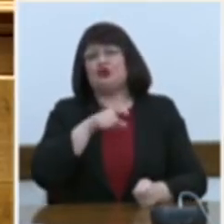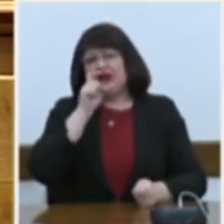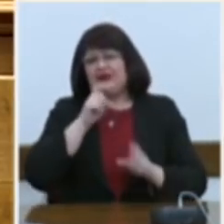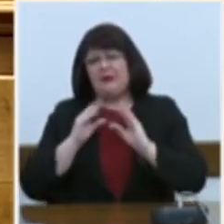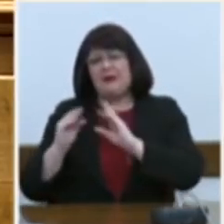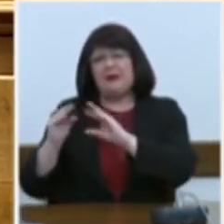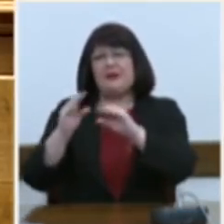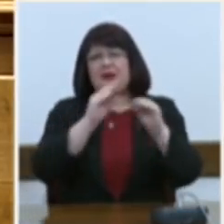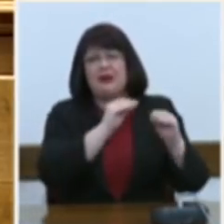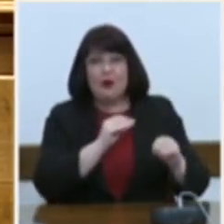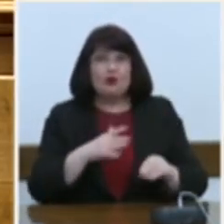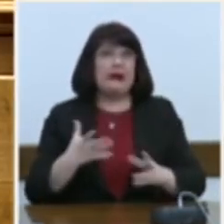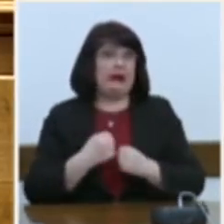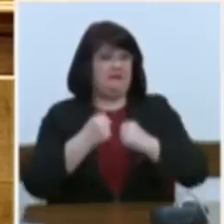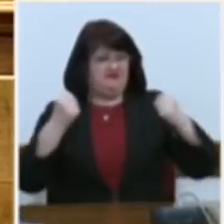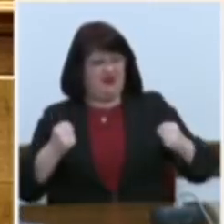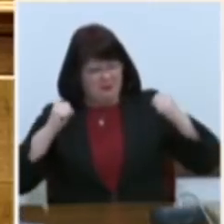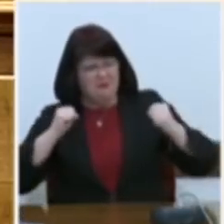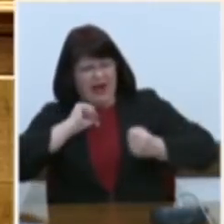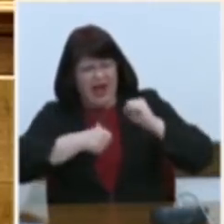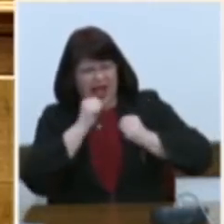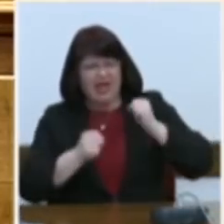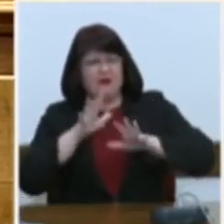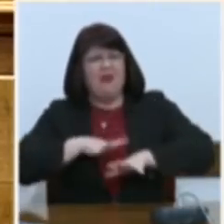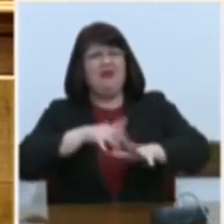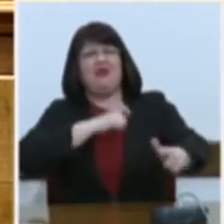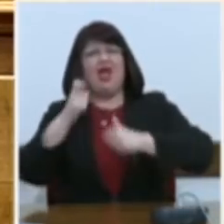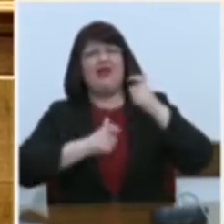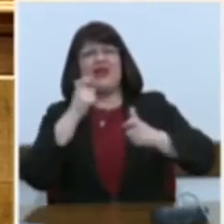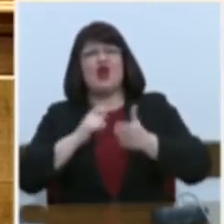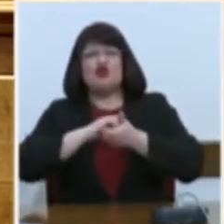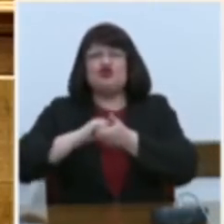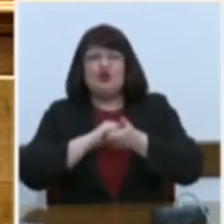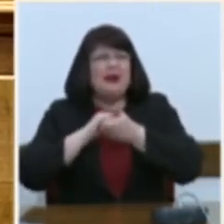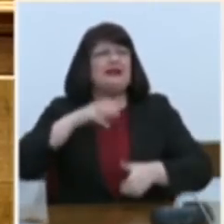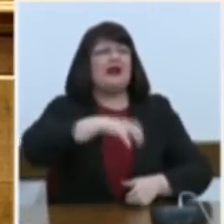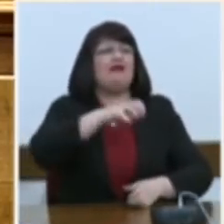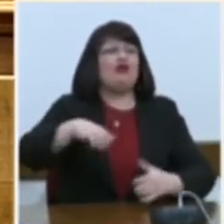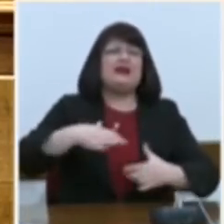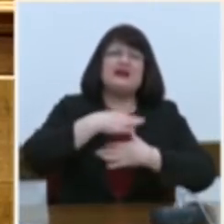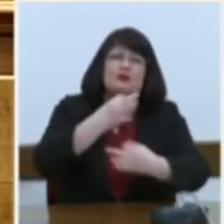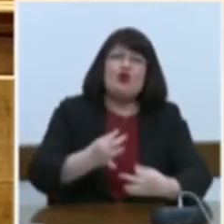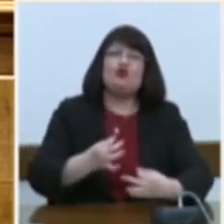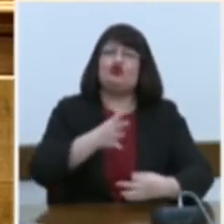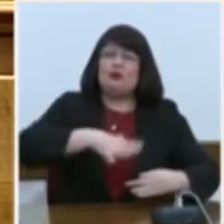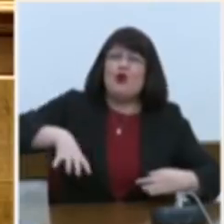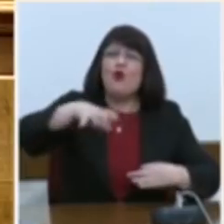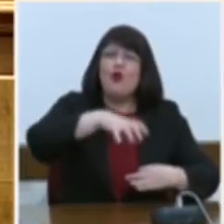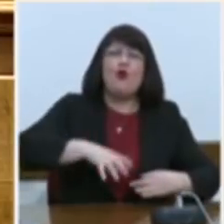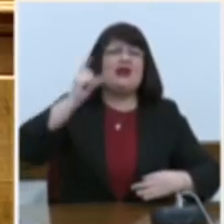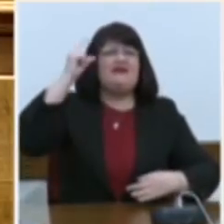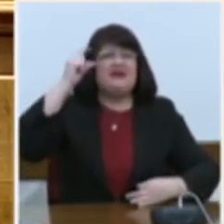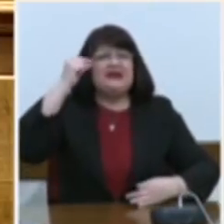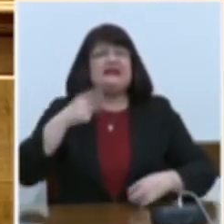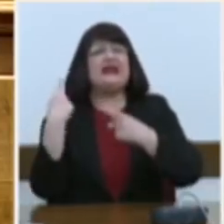σηκώνουν κεφάλι, όταν κάποιοι αντιστέκονται, διαδηλώνουν με τα σωματεία τους, τους φορείς τους, τους φοιτητικούς τους συλλόγους, τα μαθητικά